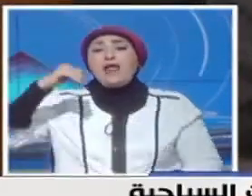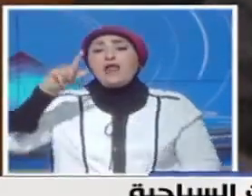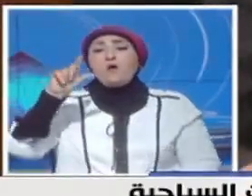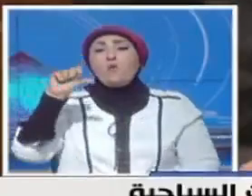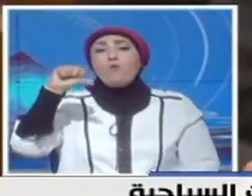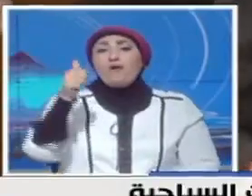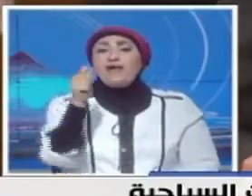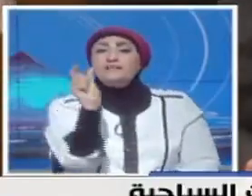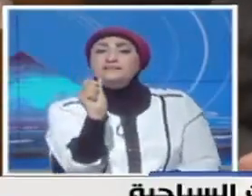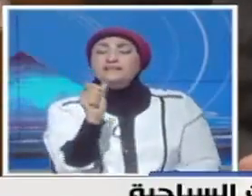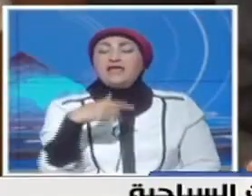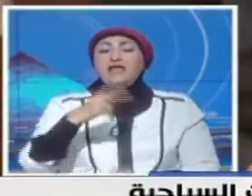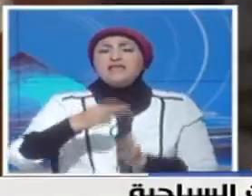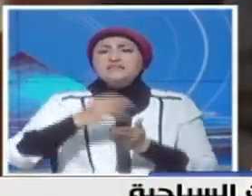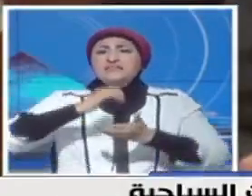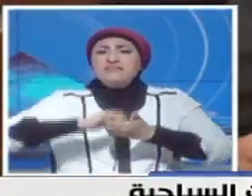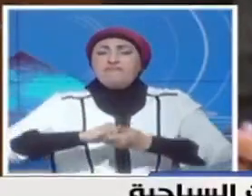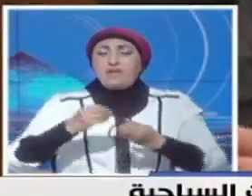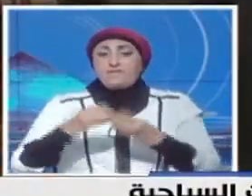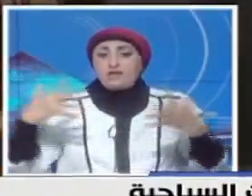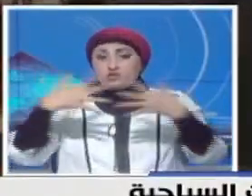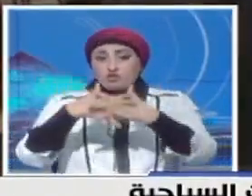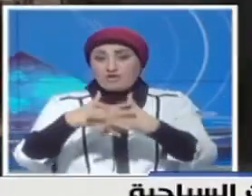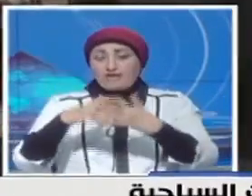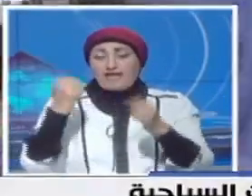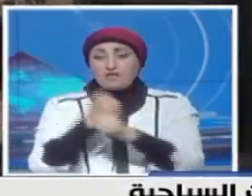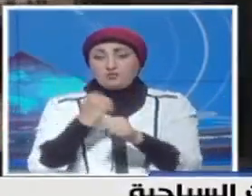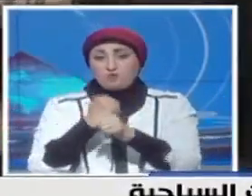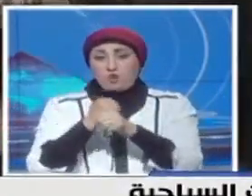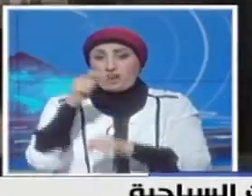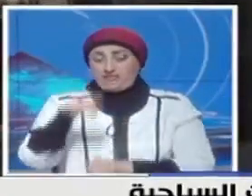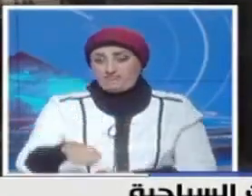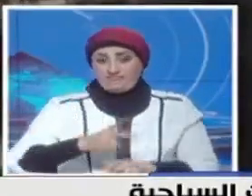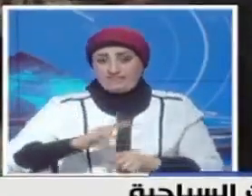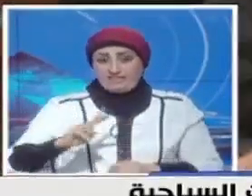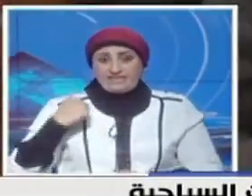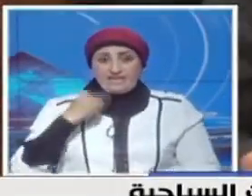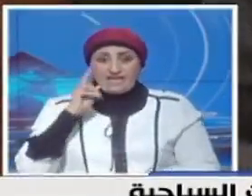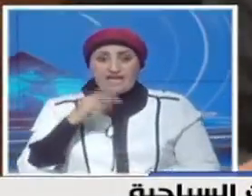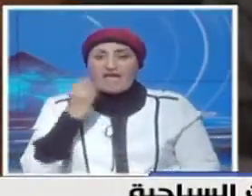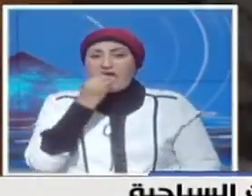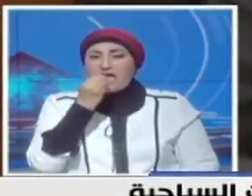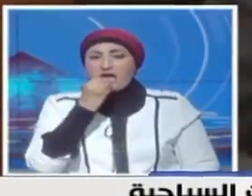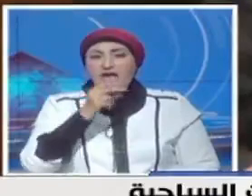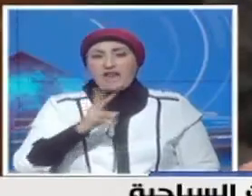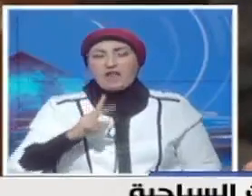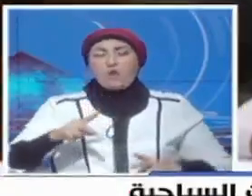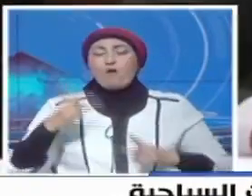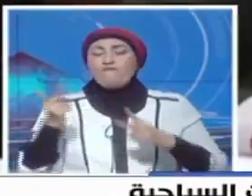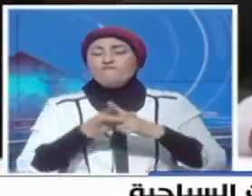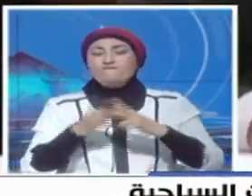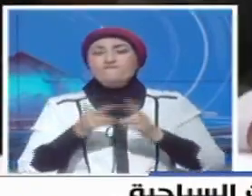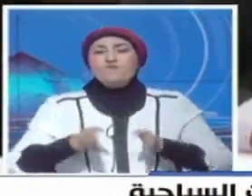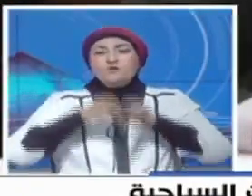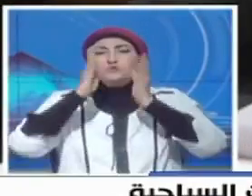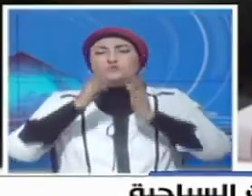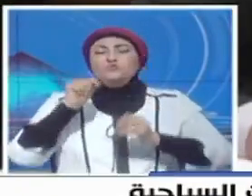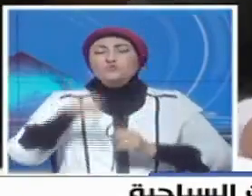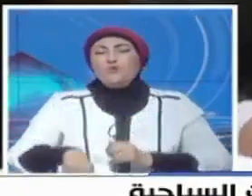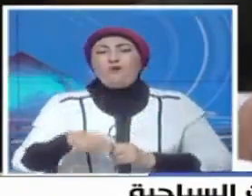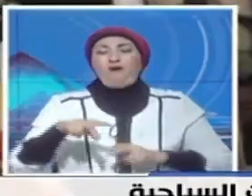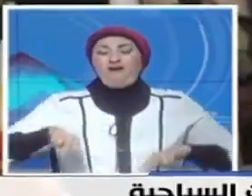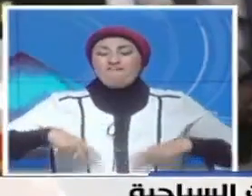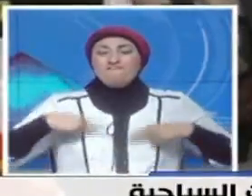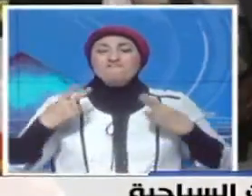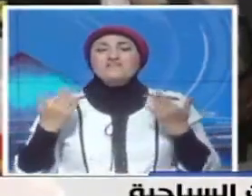من الاتفاقيات مع مجموعة من الشركات العاملة في مجال الأغذية والفنادق السياحية لتدريب الطلبة